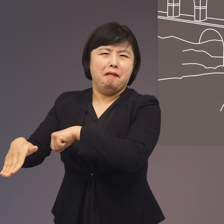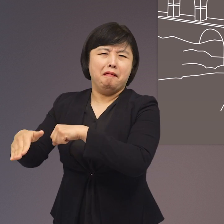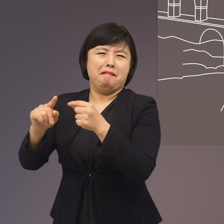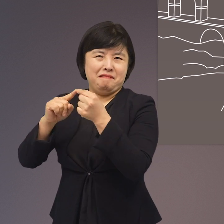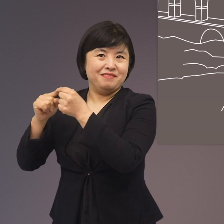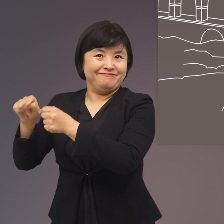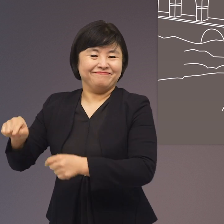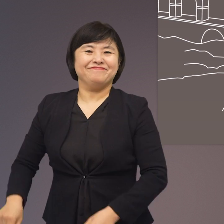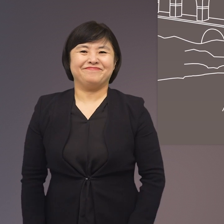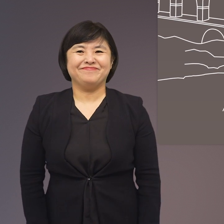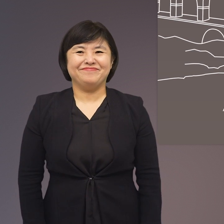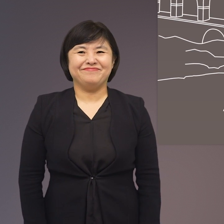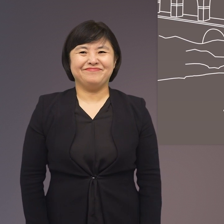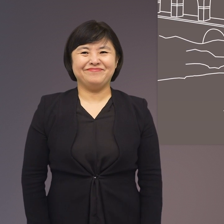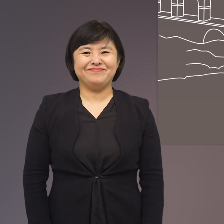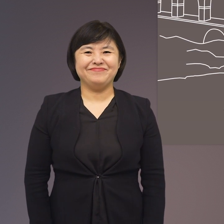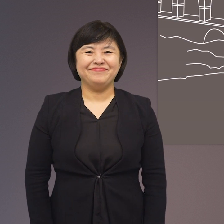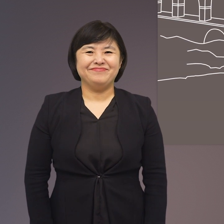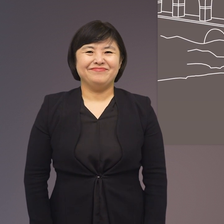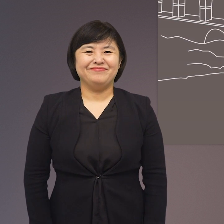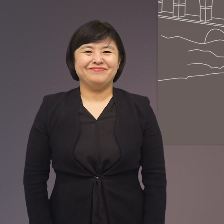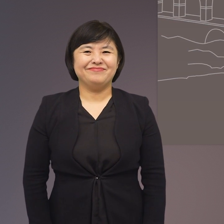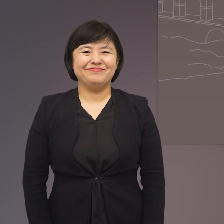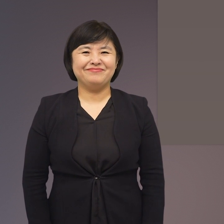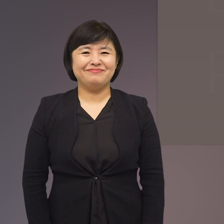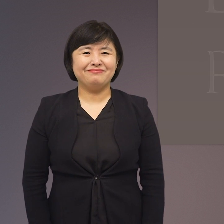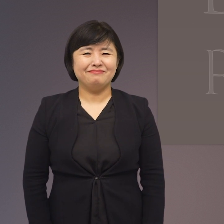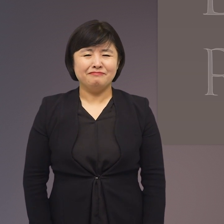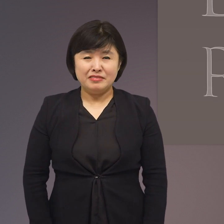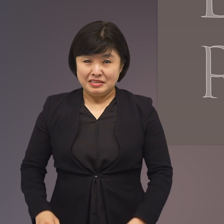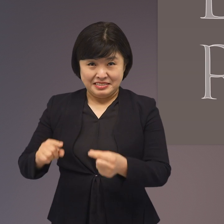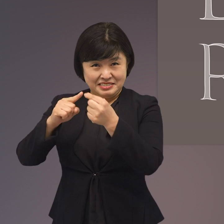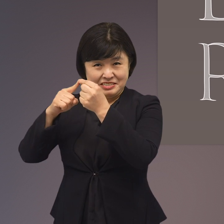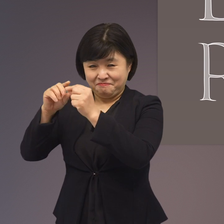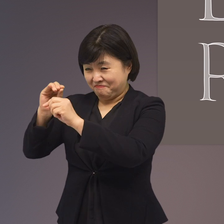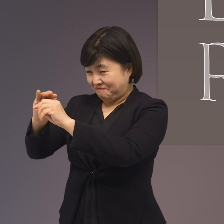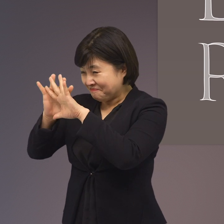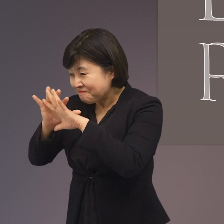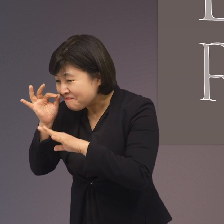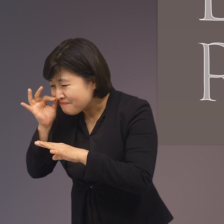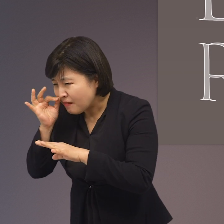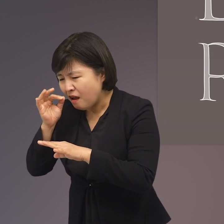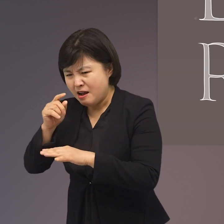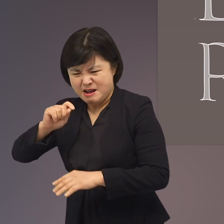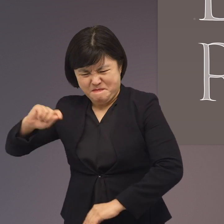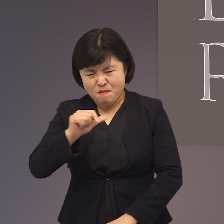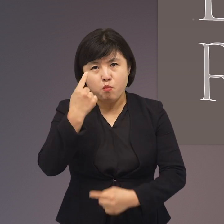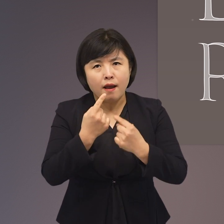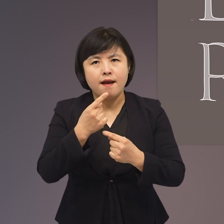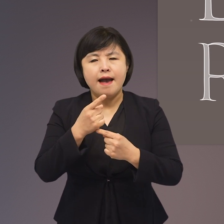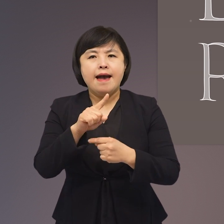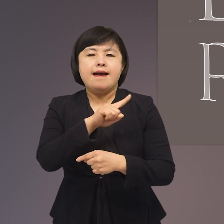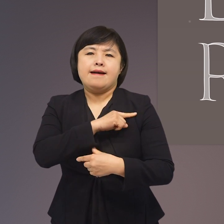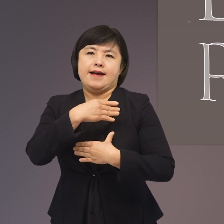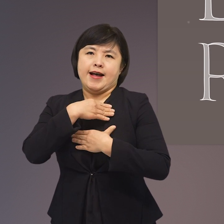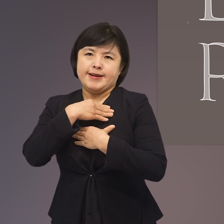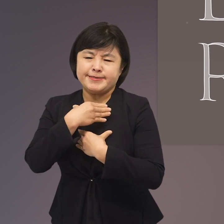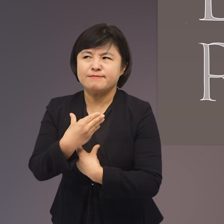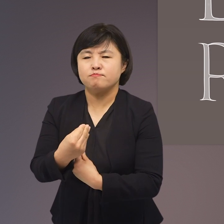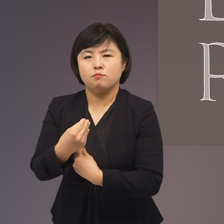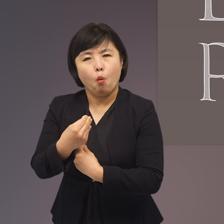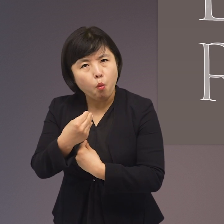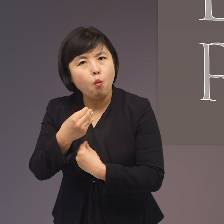질서정연하게 구축된 로마법이 떠오릅니다. 벽식을 갖춰서 써서 속도감보다는 안정감이